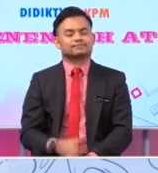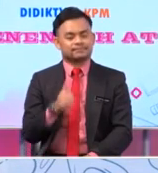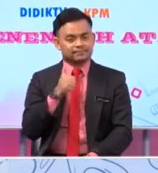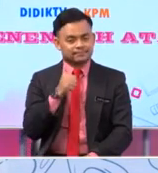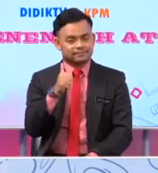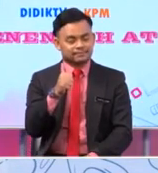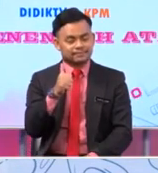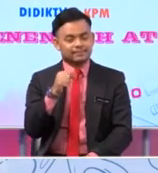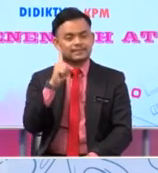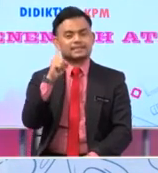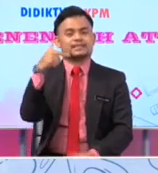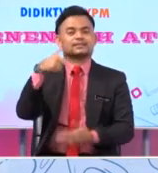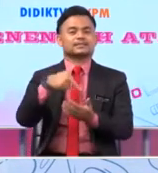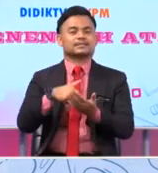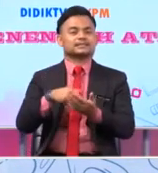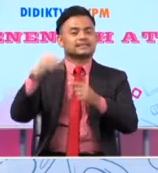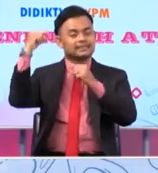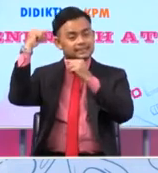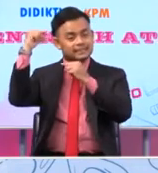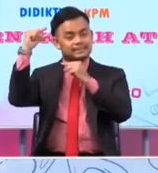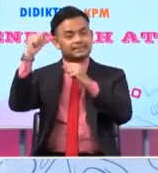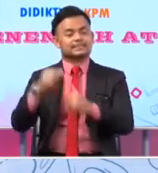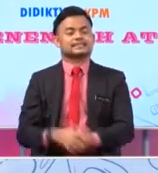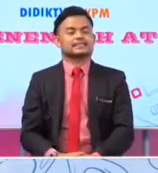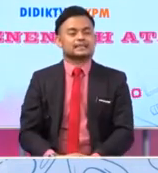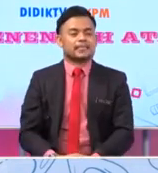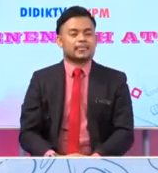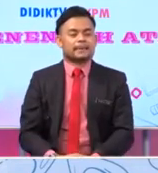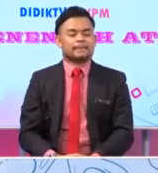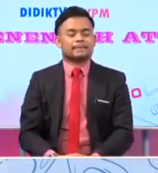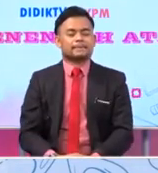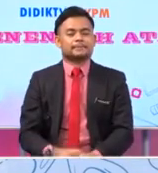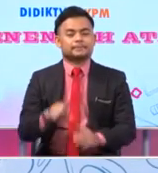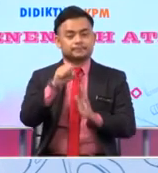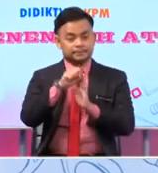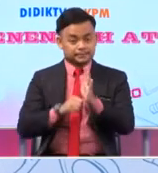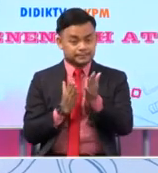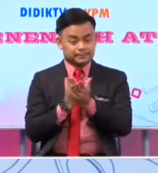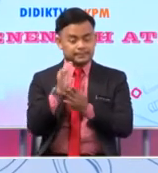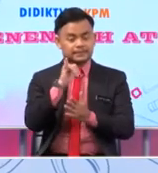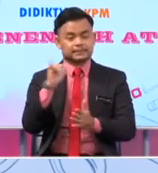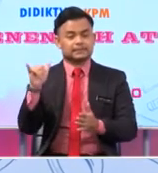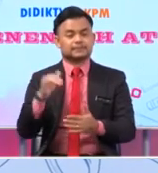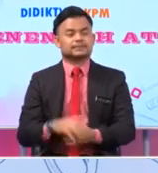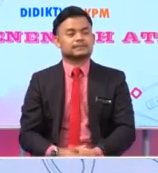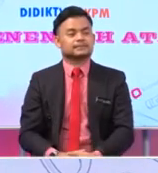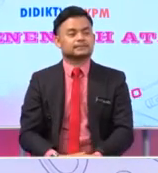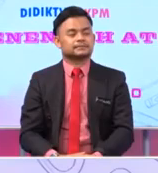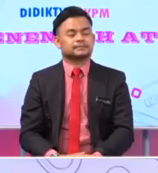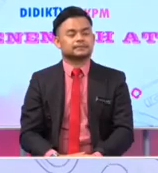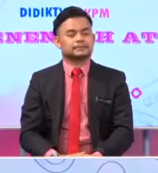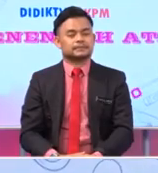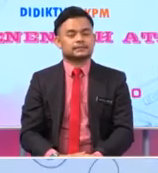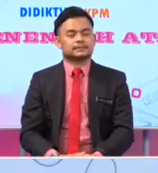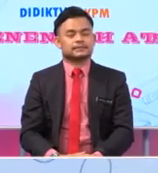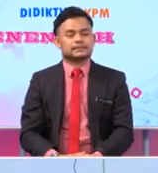satu ganjaran Oke seterusnya soalnya yang ketiga